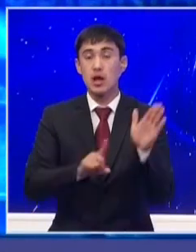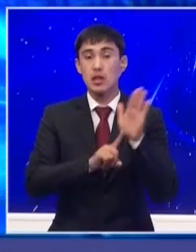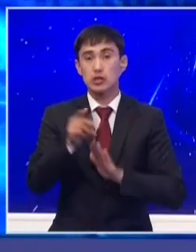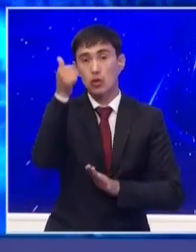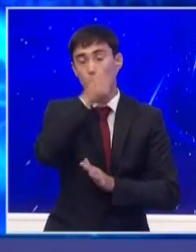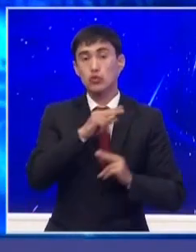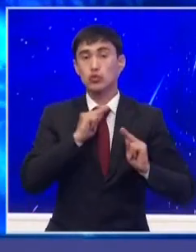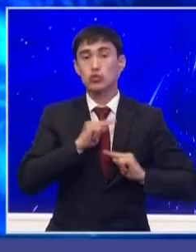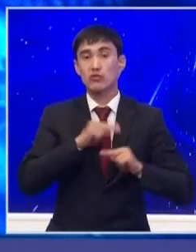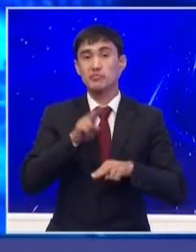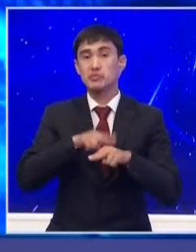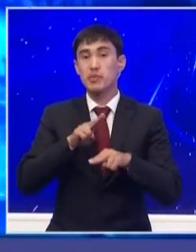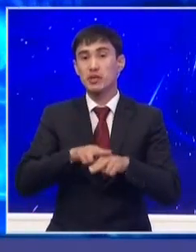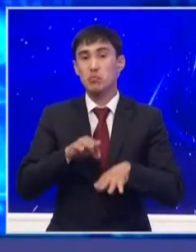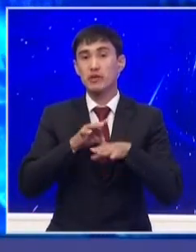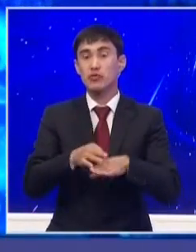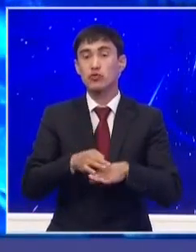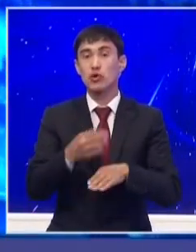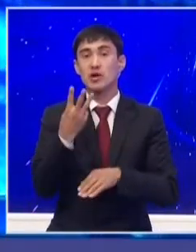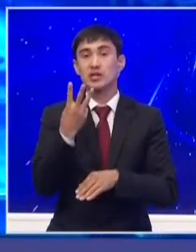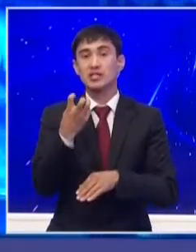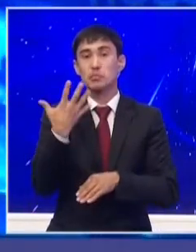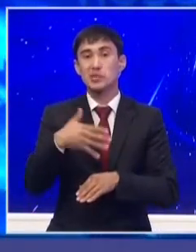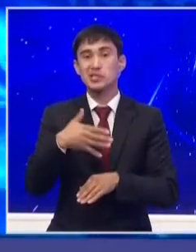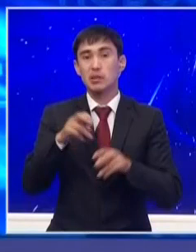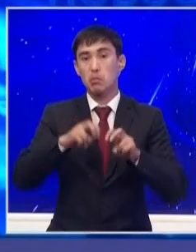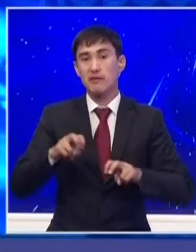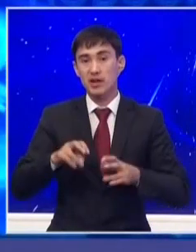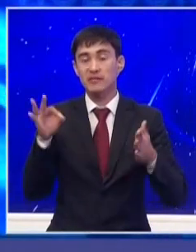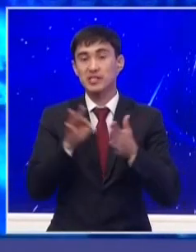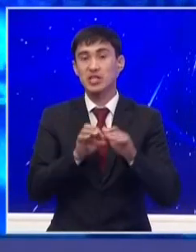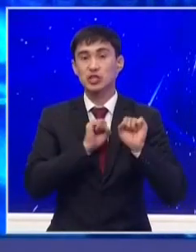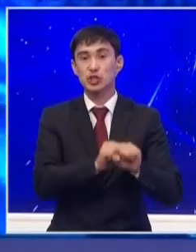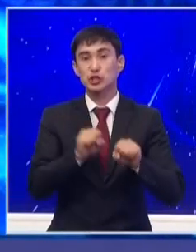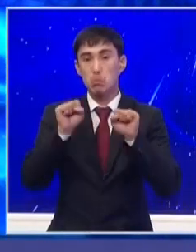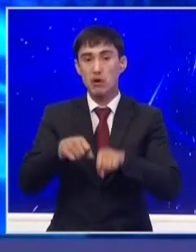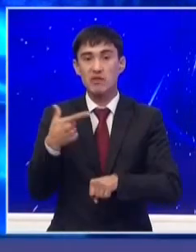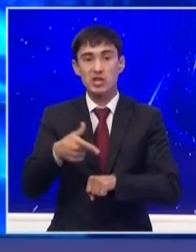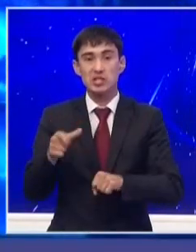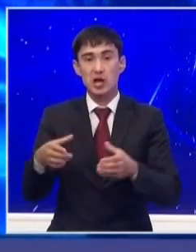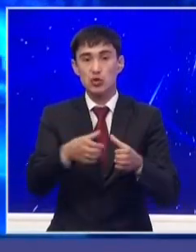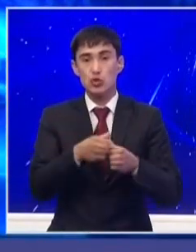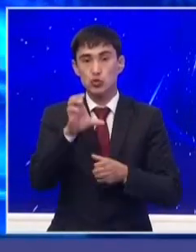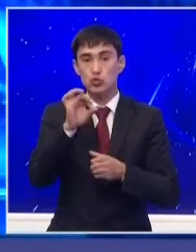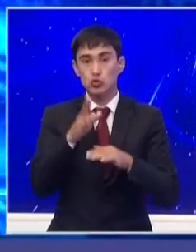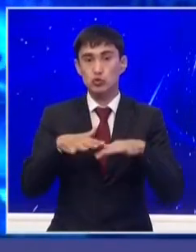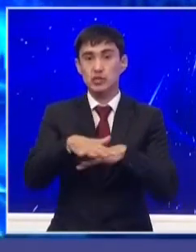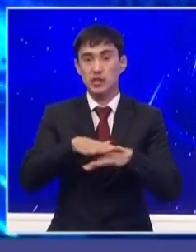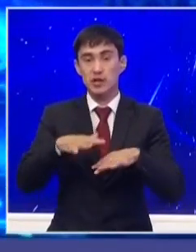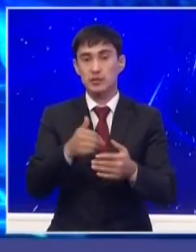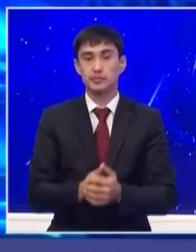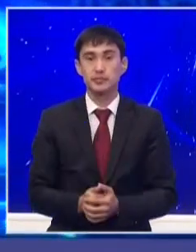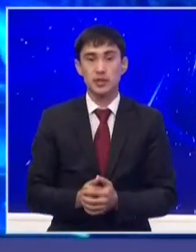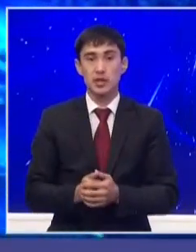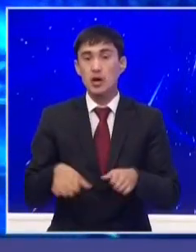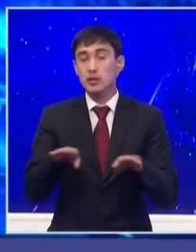С начала года трудовыми инспекторами проведено почти 350 проверок в целях защиты прав граждан из категории социально уязвимых